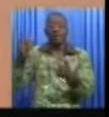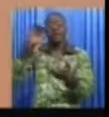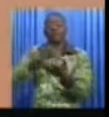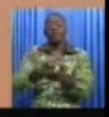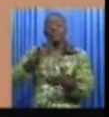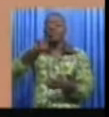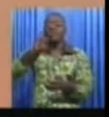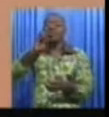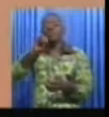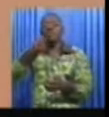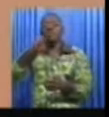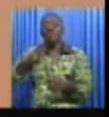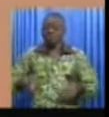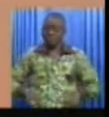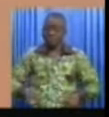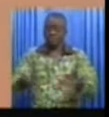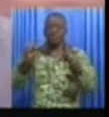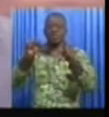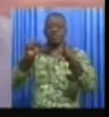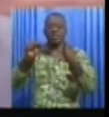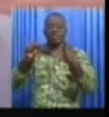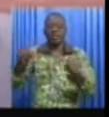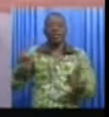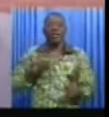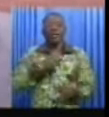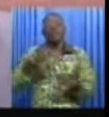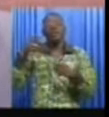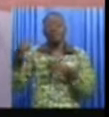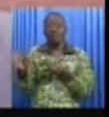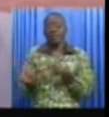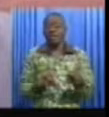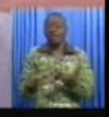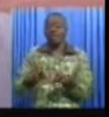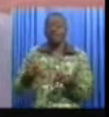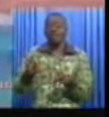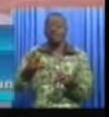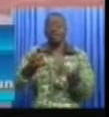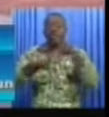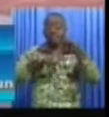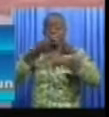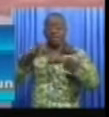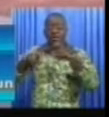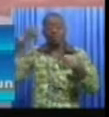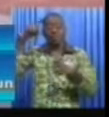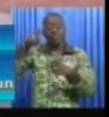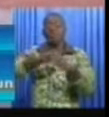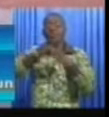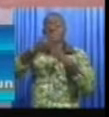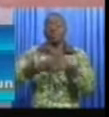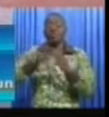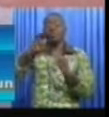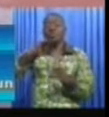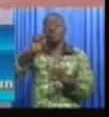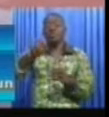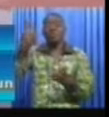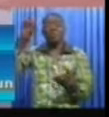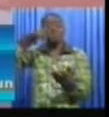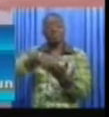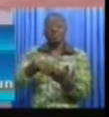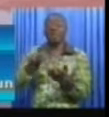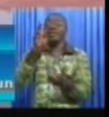Dédougou-Nouna progresse. Oui, donc on a répertorié au niveau de la boucle du Moun environ 1000 km de